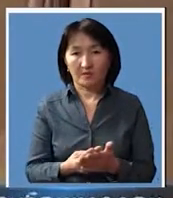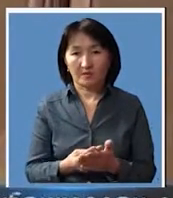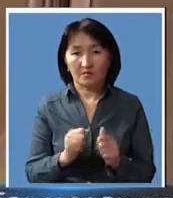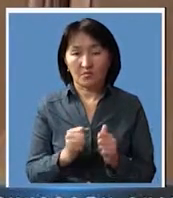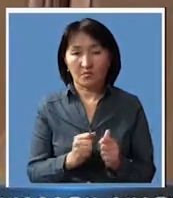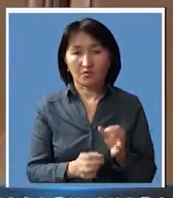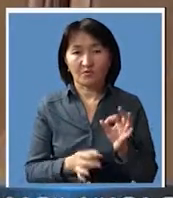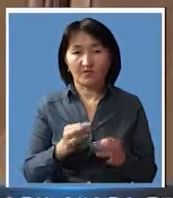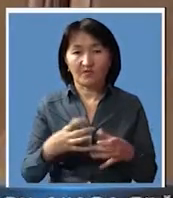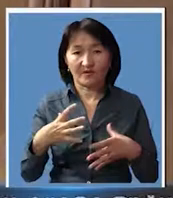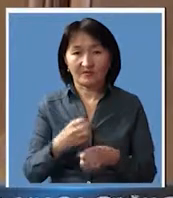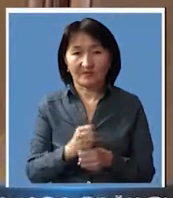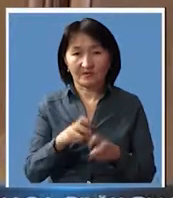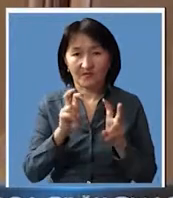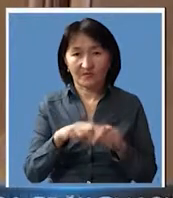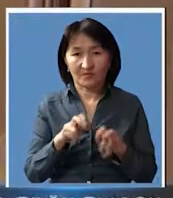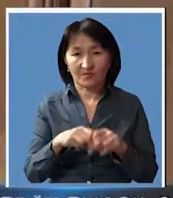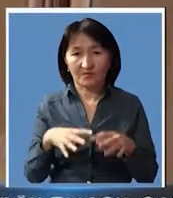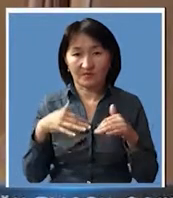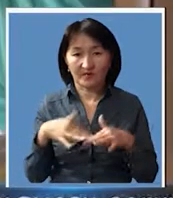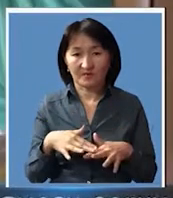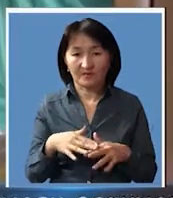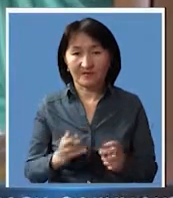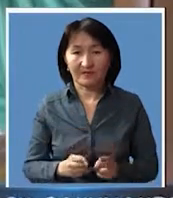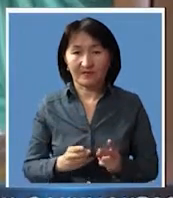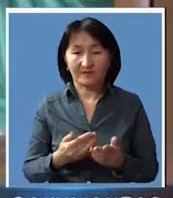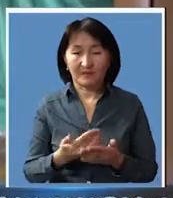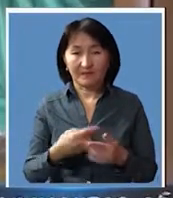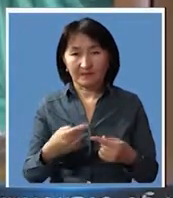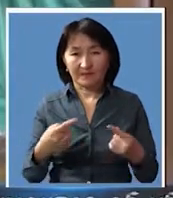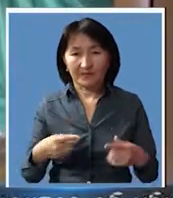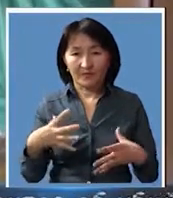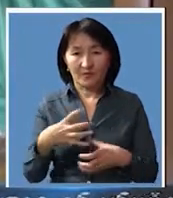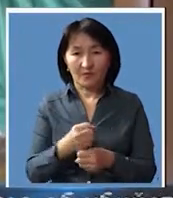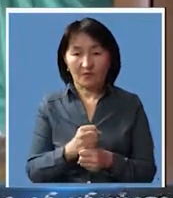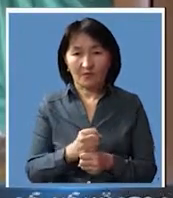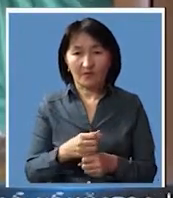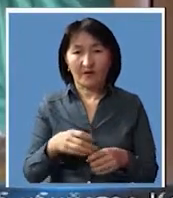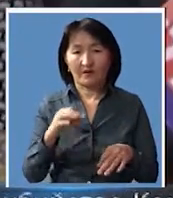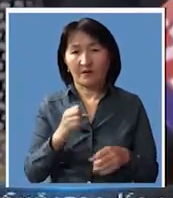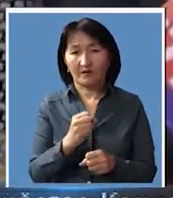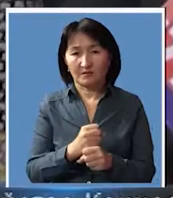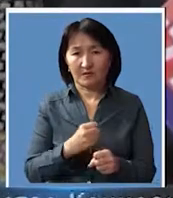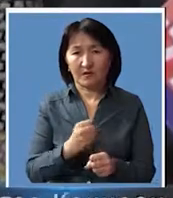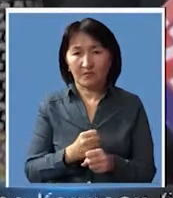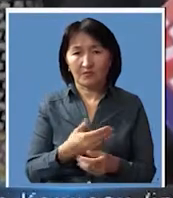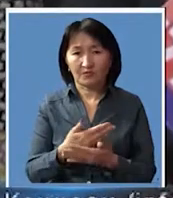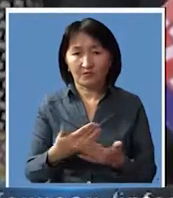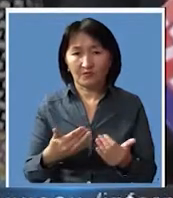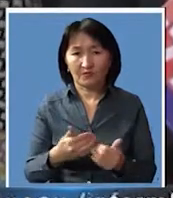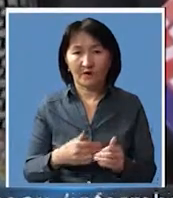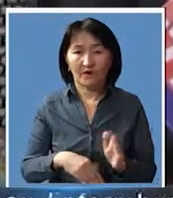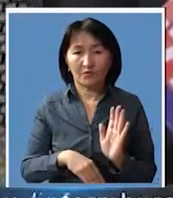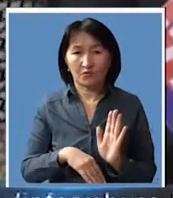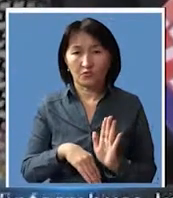процессе, сокращены сроки рассмотрения дел, введены такие институты, как упрощенное производство, медиация, усилена роль судов